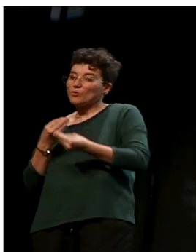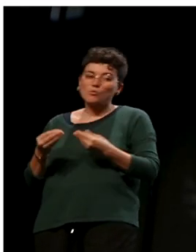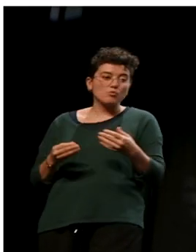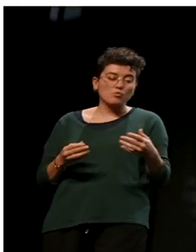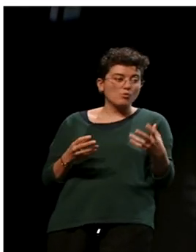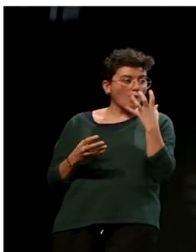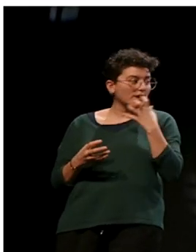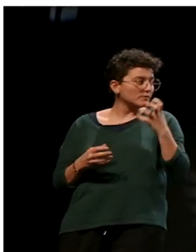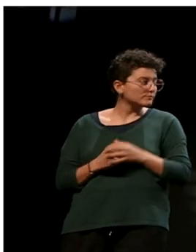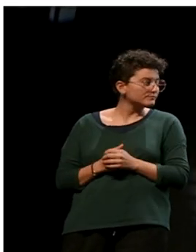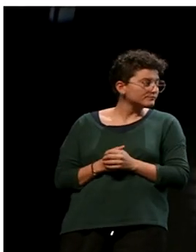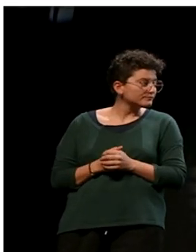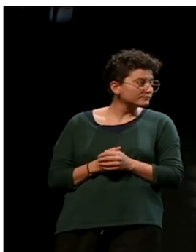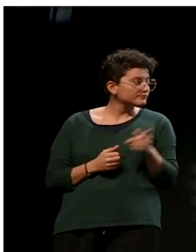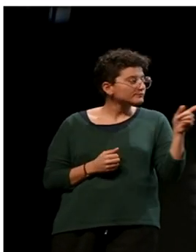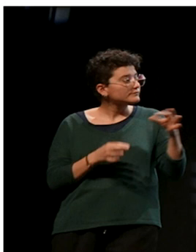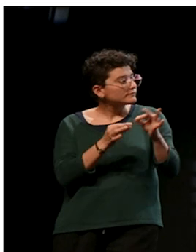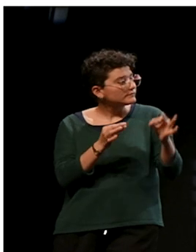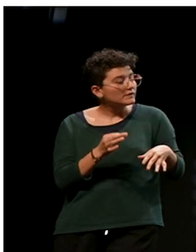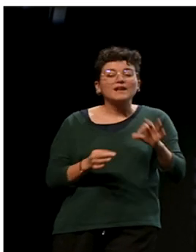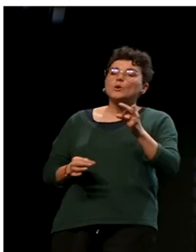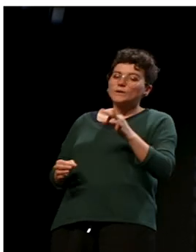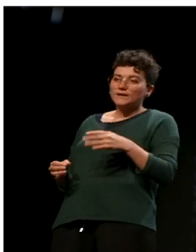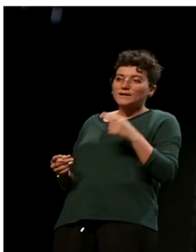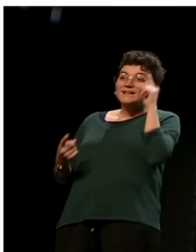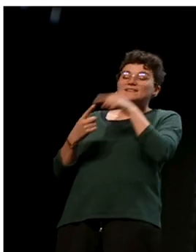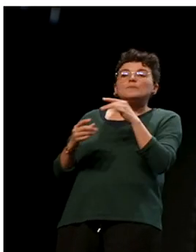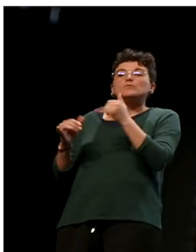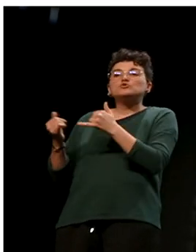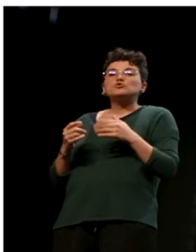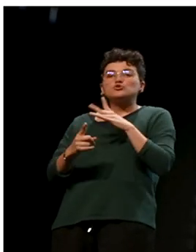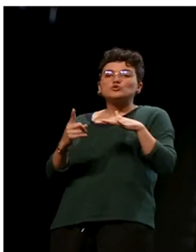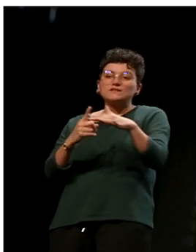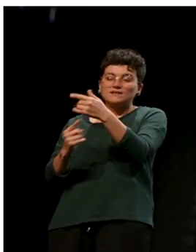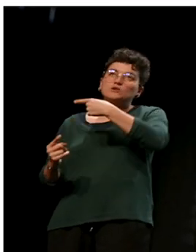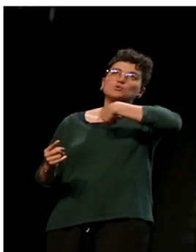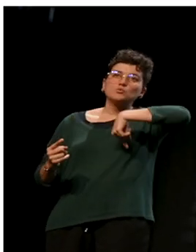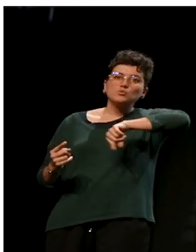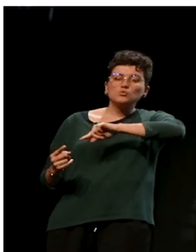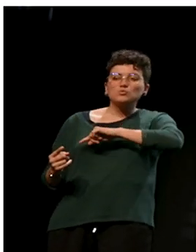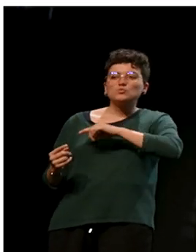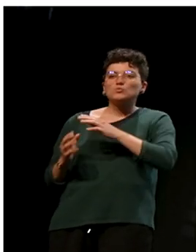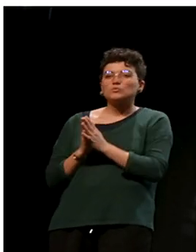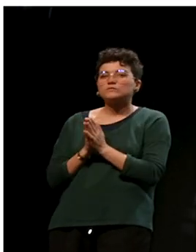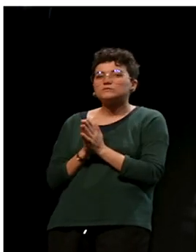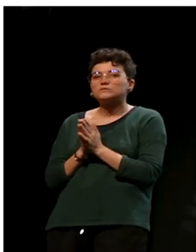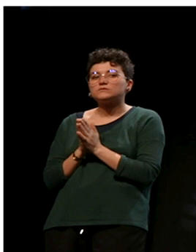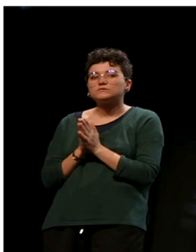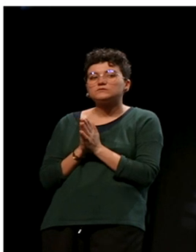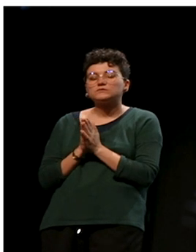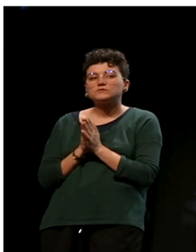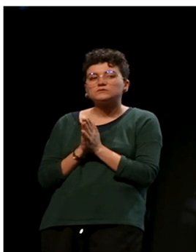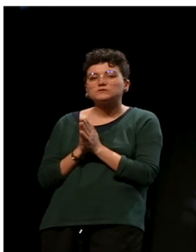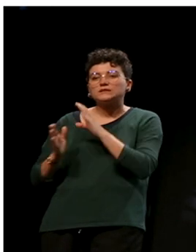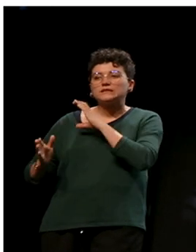vite, on a un gros truc qui, autour du jeu de société, on essaye de, enfin, tout le monde à peu près dans le milieu essaye